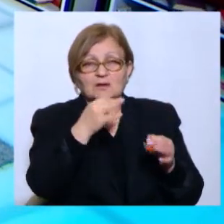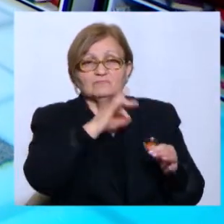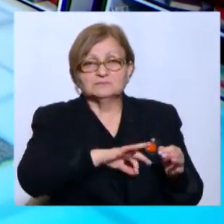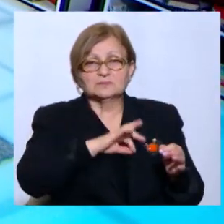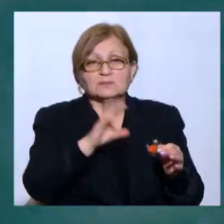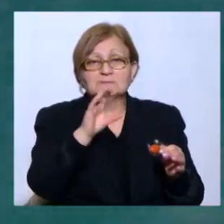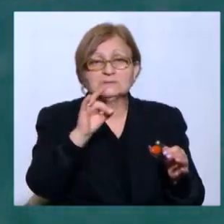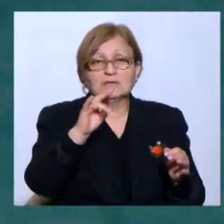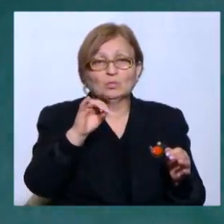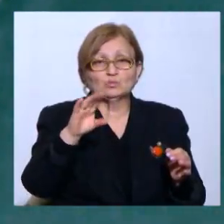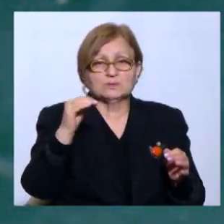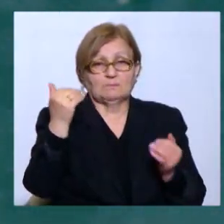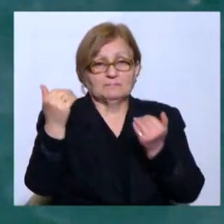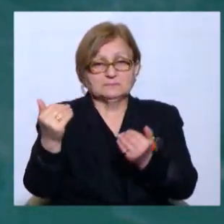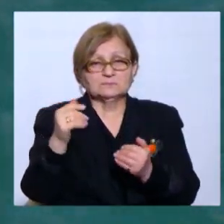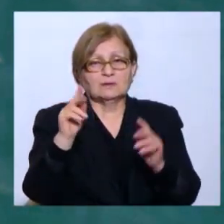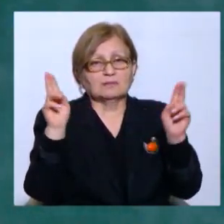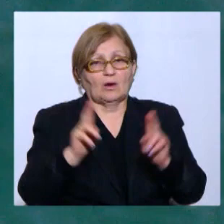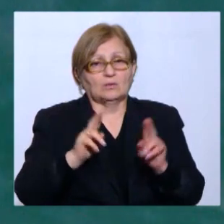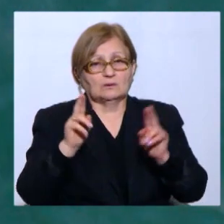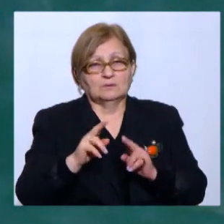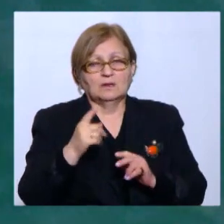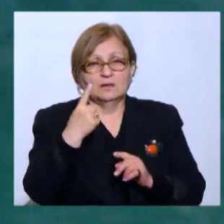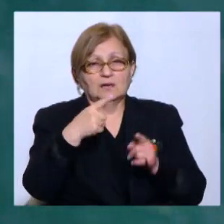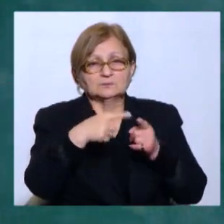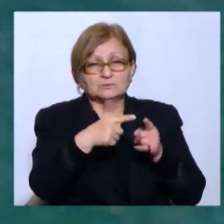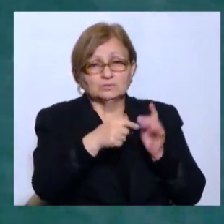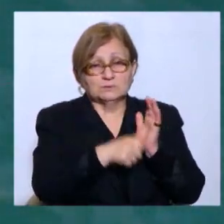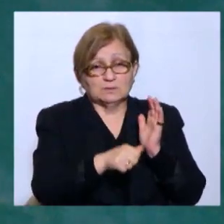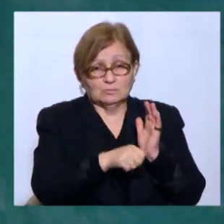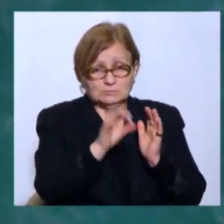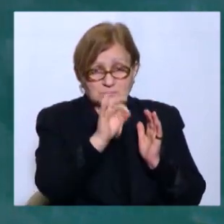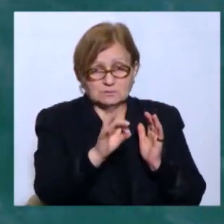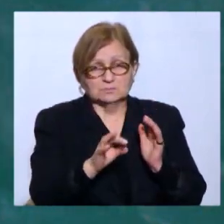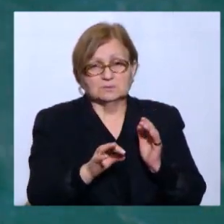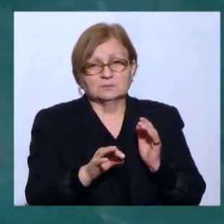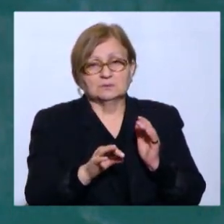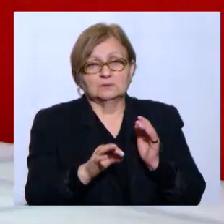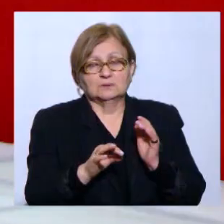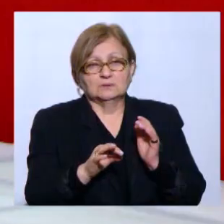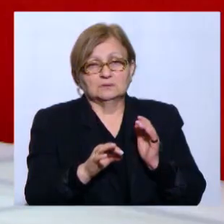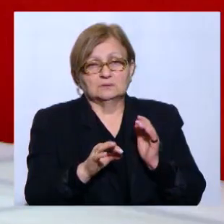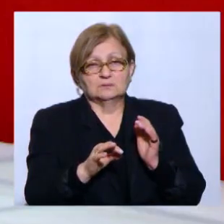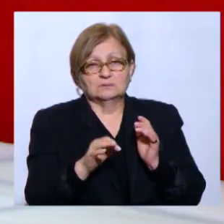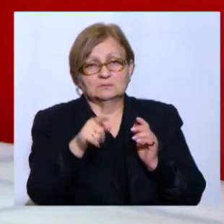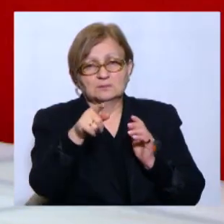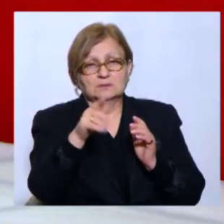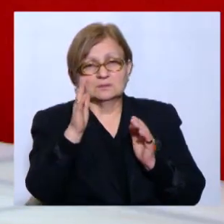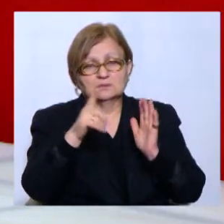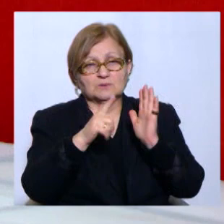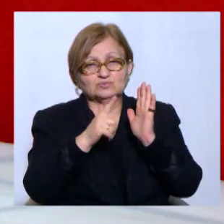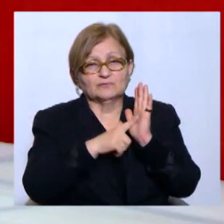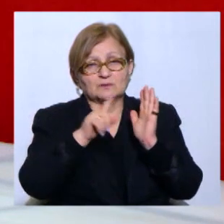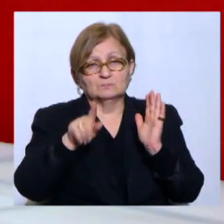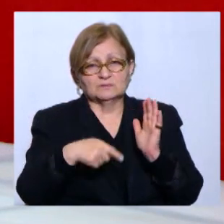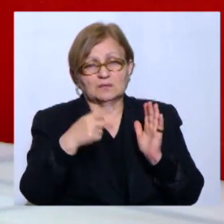თეორემით. ვიცით რა, რომ ერთი კუთხე არის 60 გრადუსი და მოდით ეს გვერდი შესაბამისად 7.2, ხო?